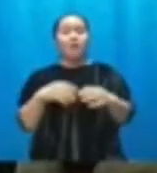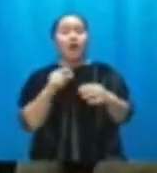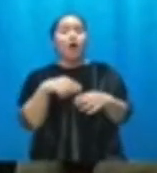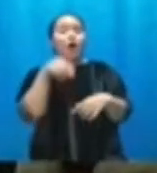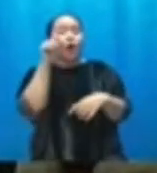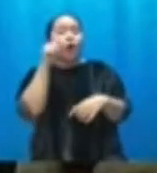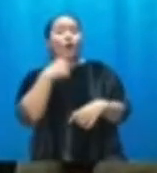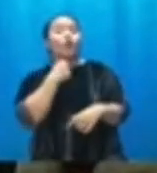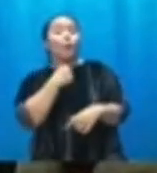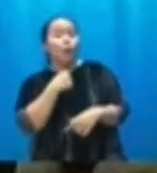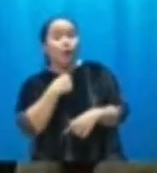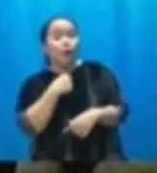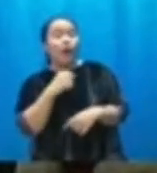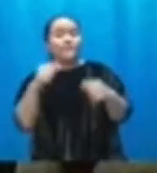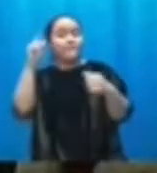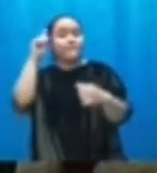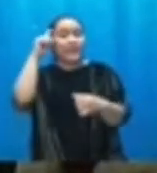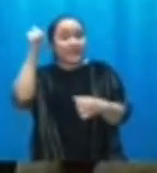jahat